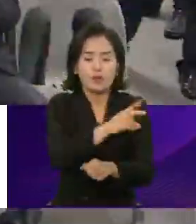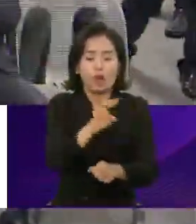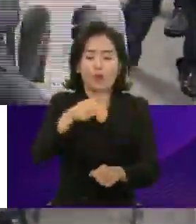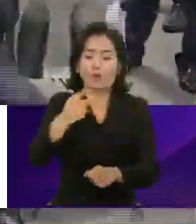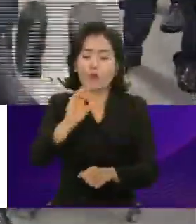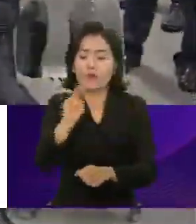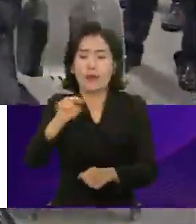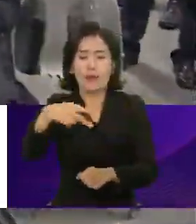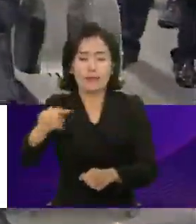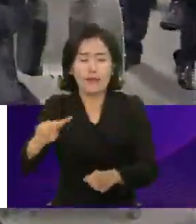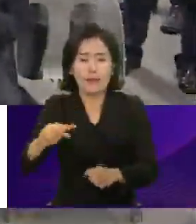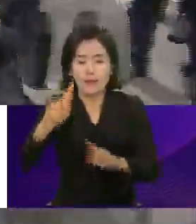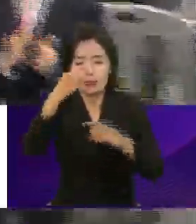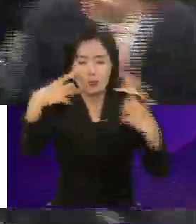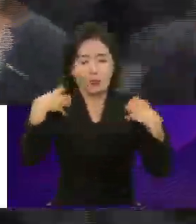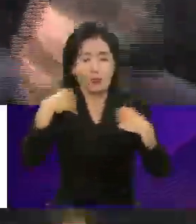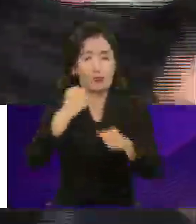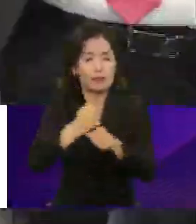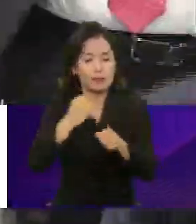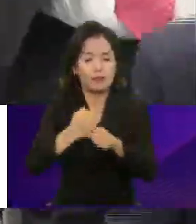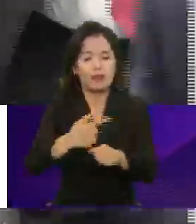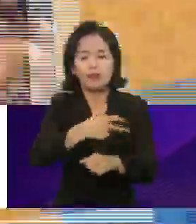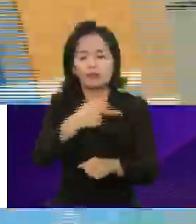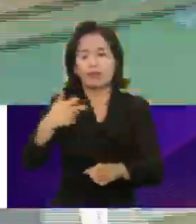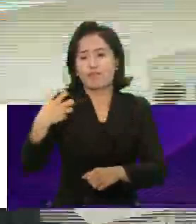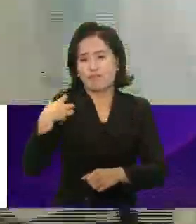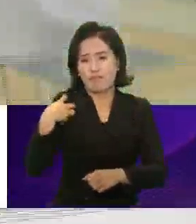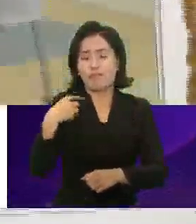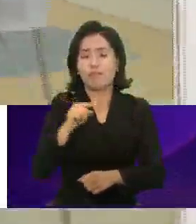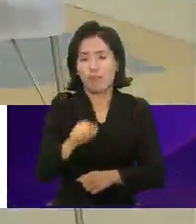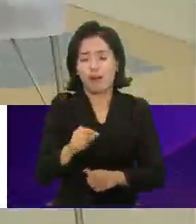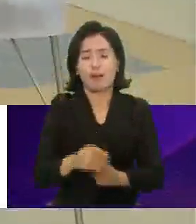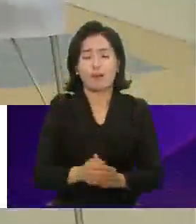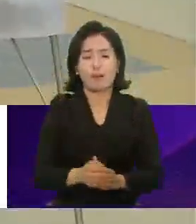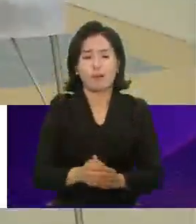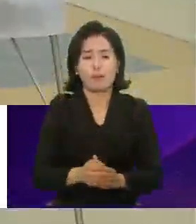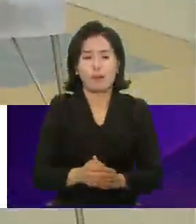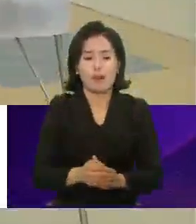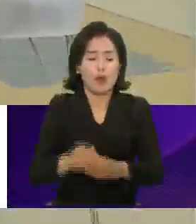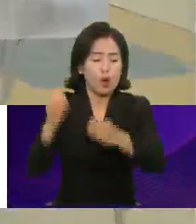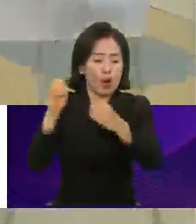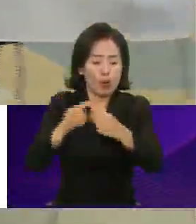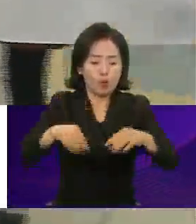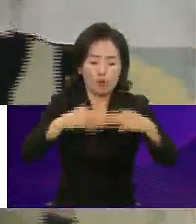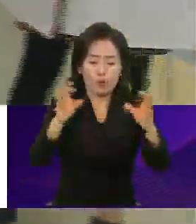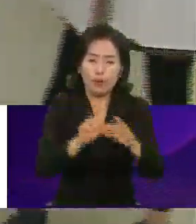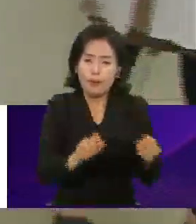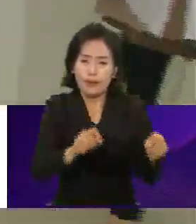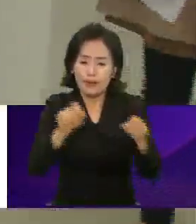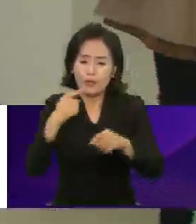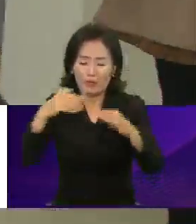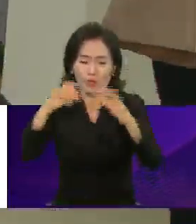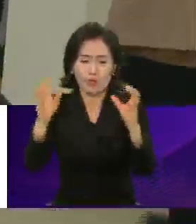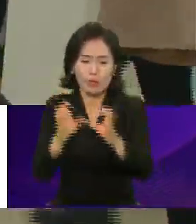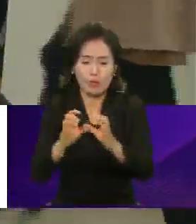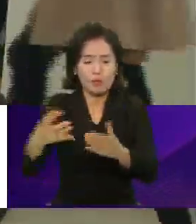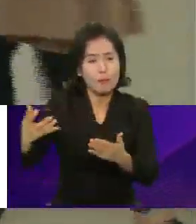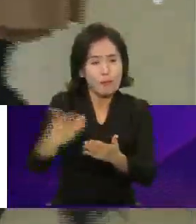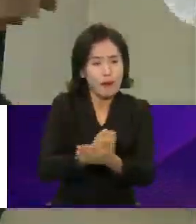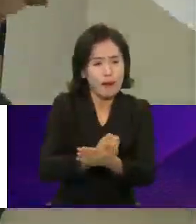야대 정국을 만드는 데 결정적인 역할을 했습니다. 보수 정권의 연장이냐 민주 정권의